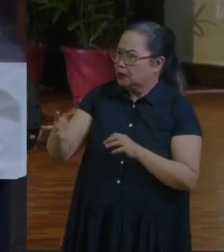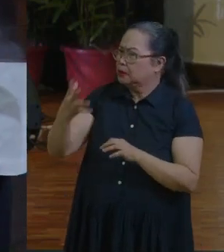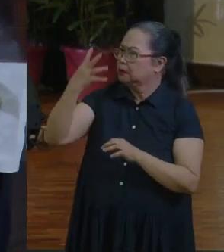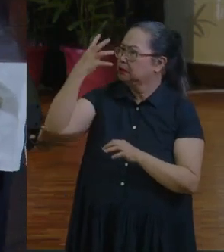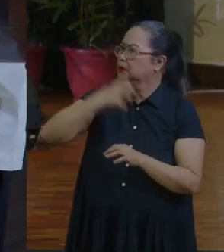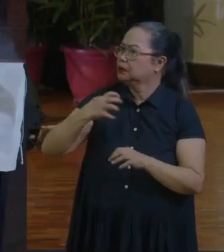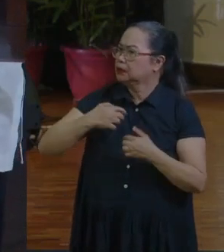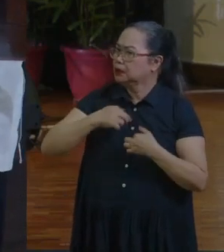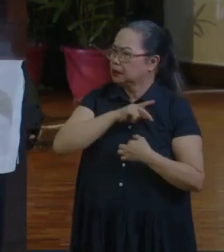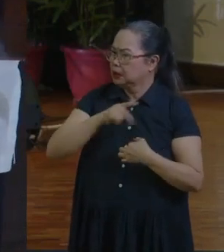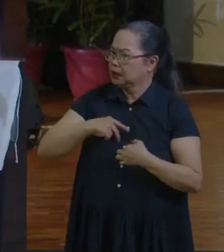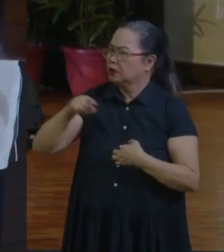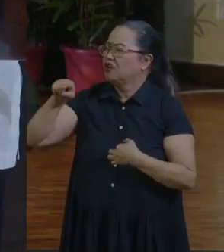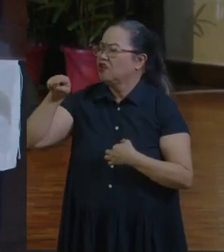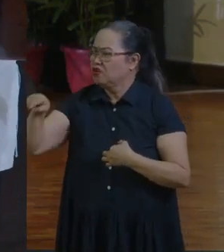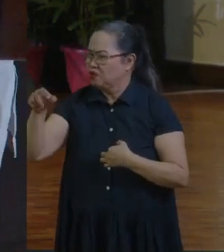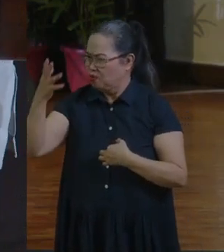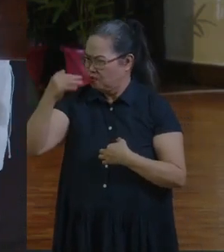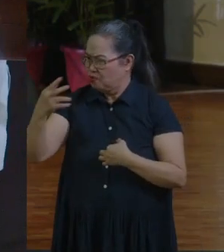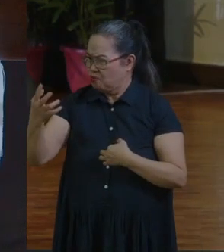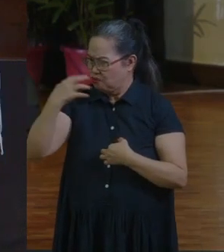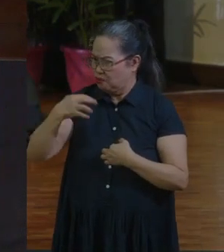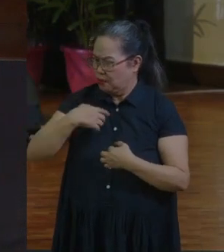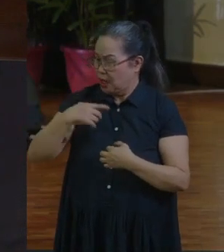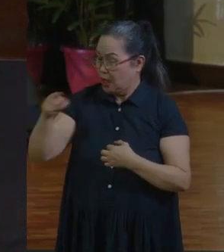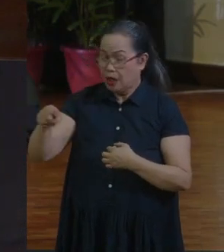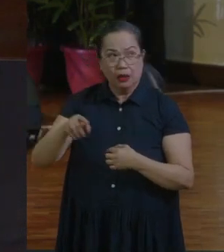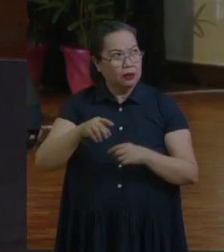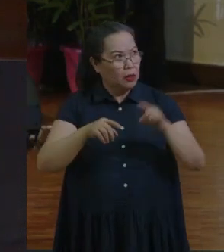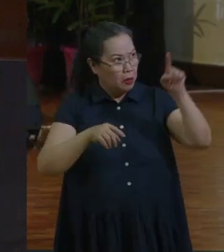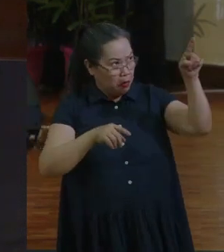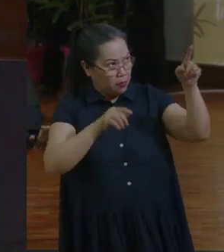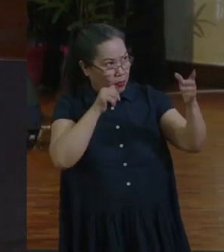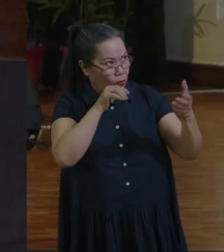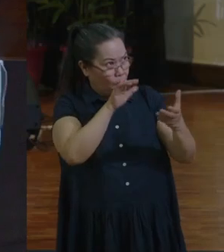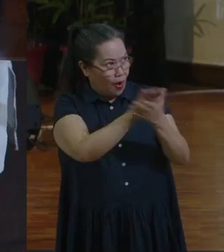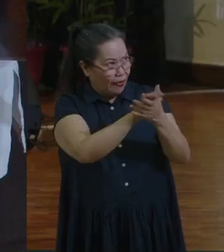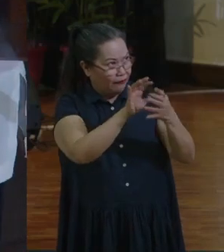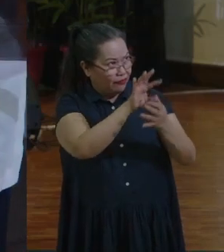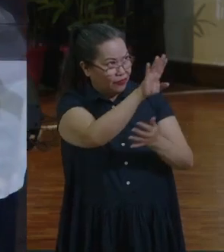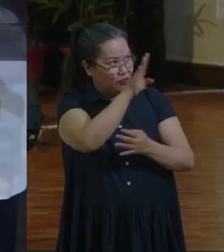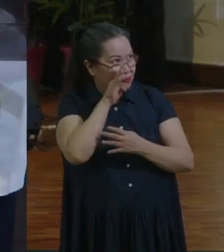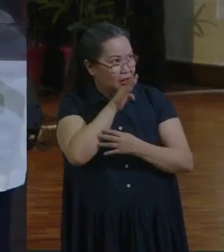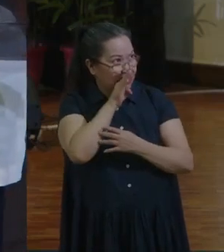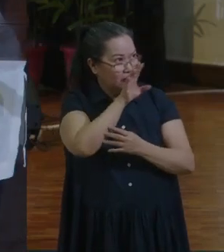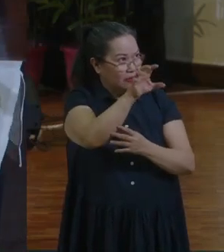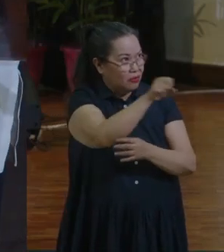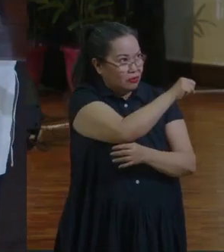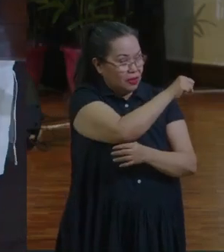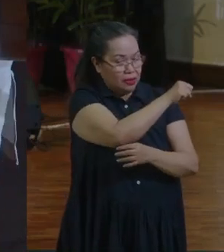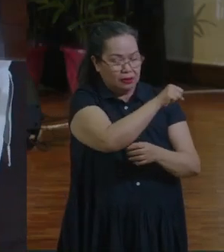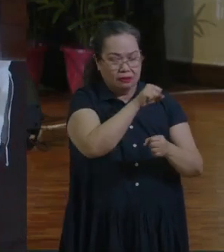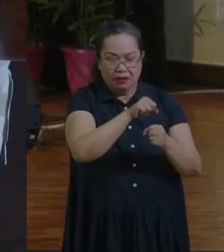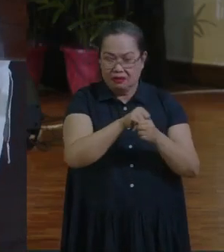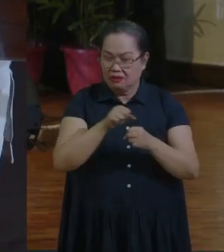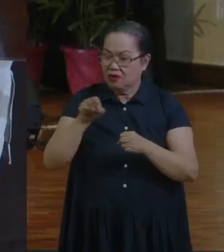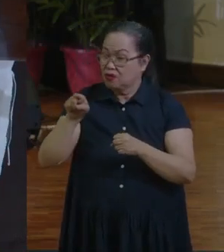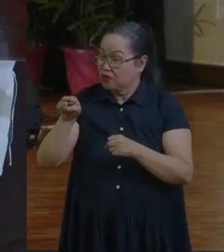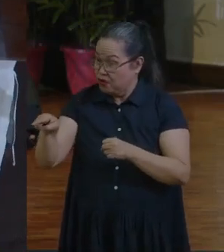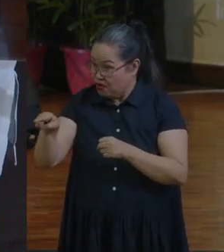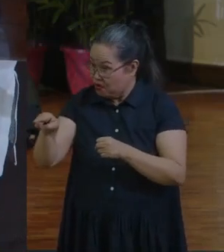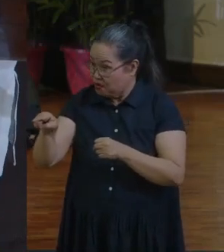At sinabihan siya na, bakit ba kinuha mo ang asawa ng iyong kapatid? At dahil doon, siya po ay